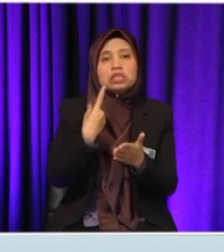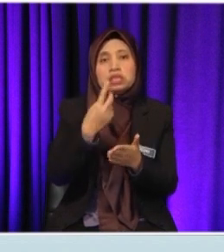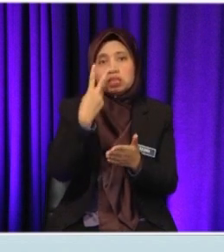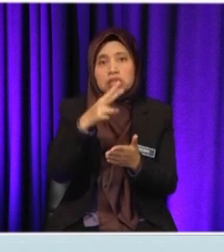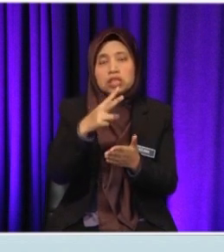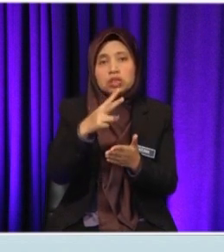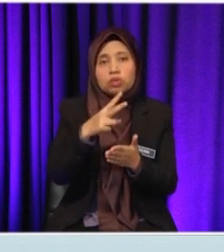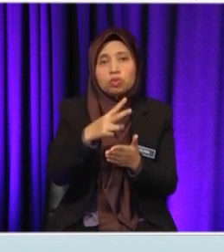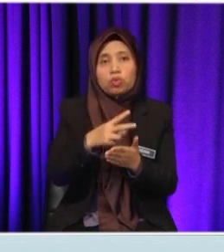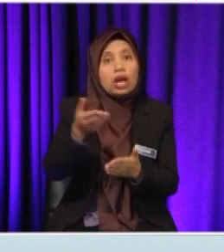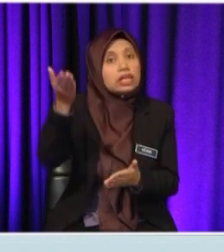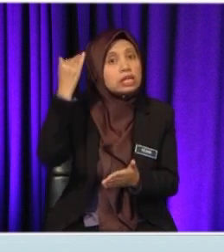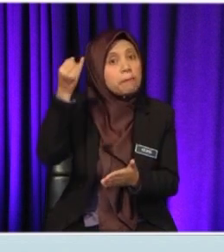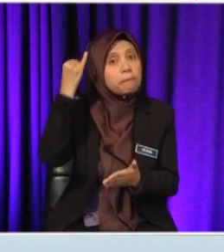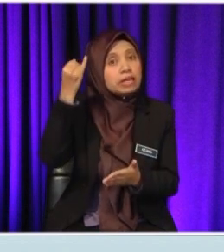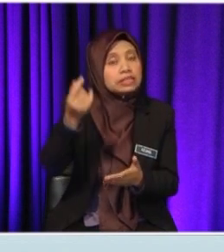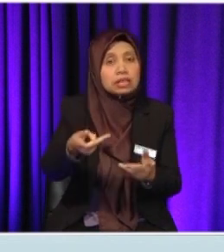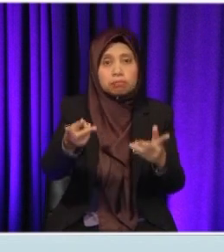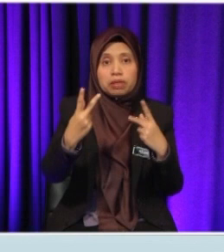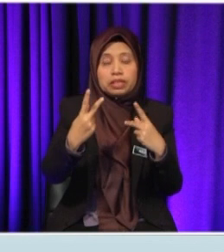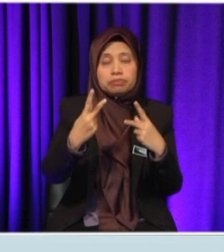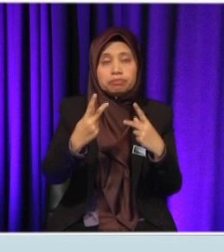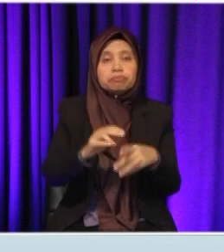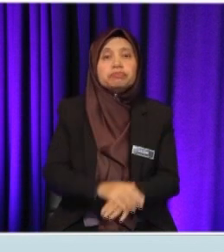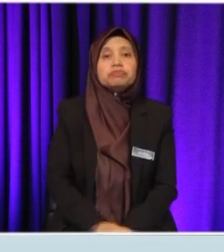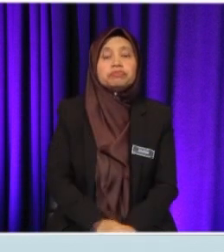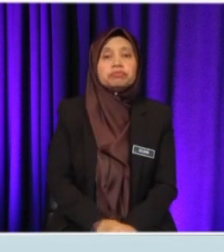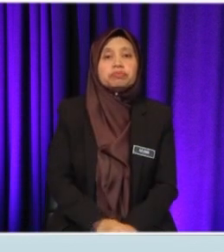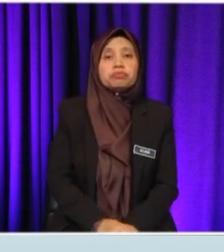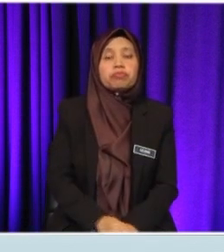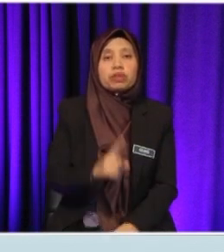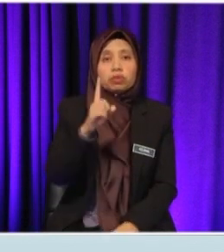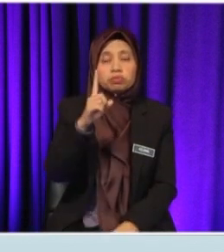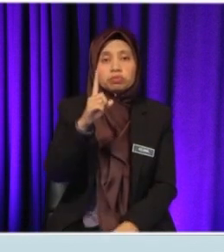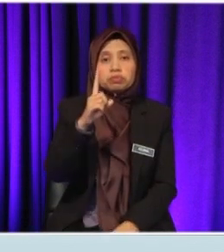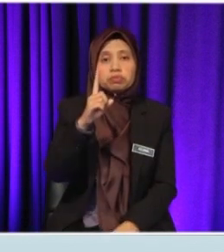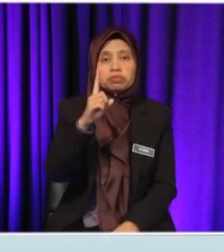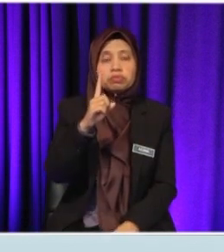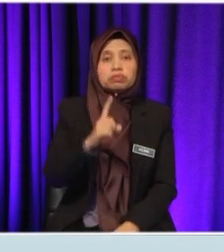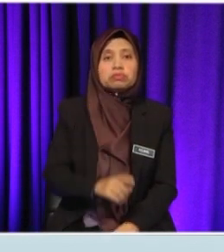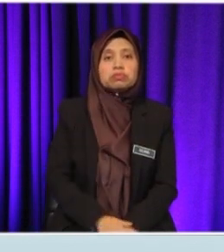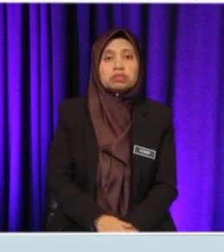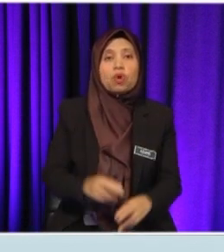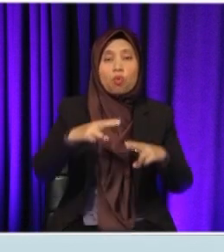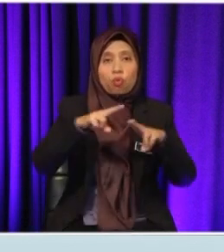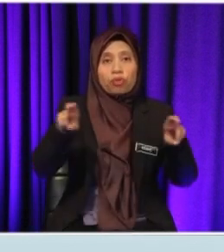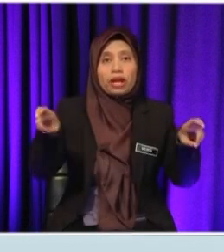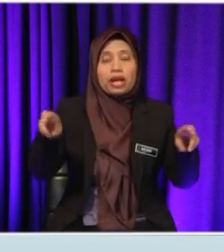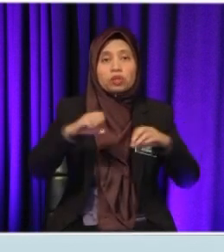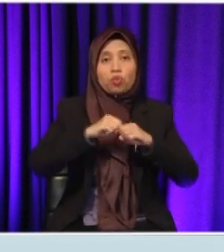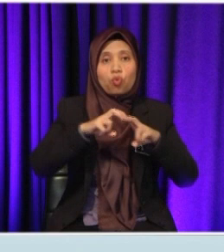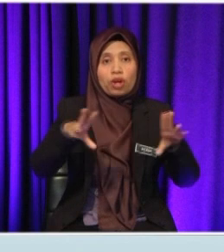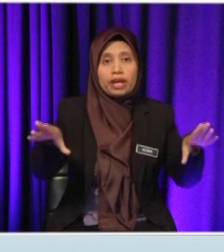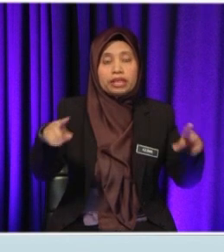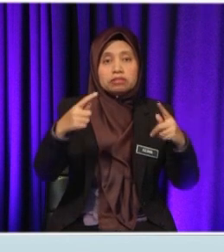teknis imbas kembali. Okey, imbas kembali ini betul. 1. Huraian. Telah